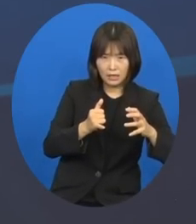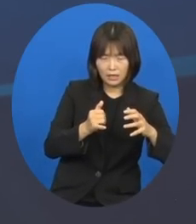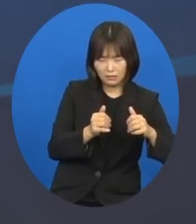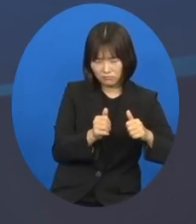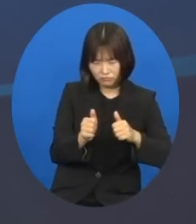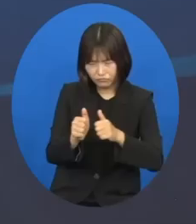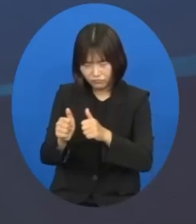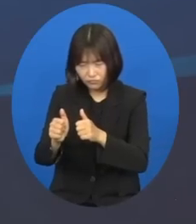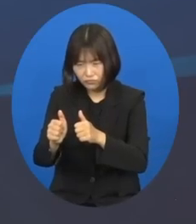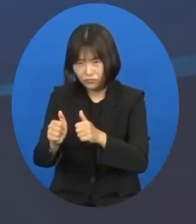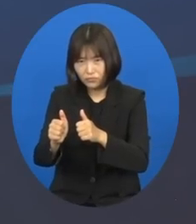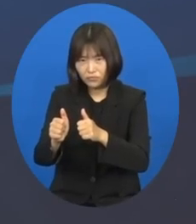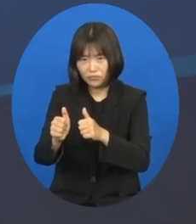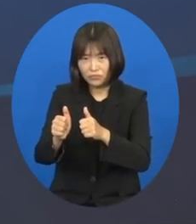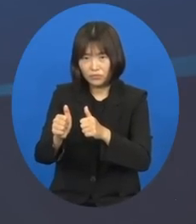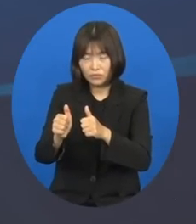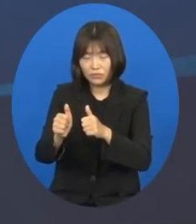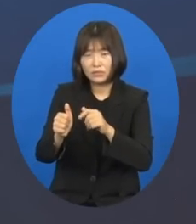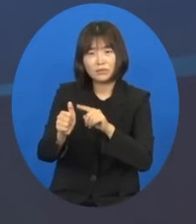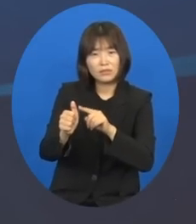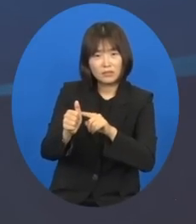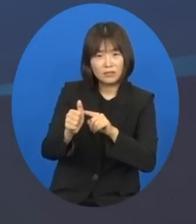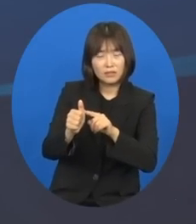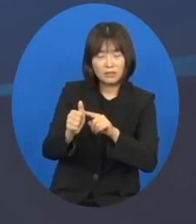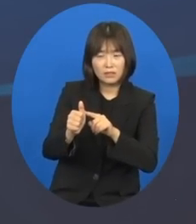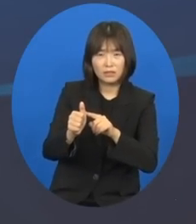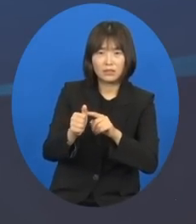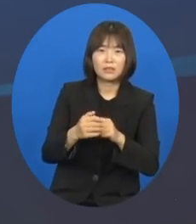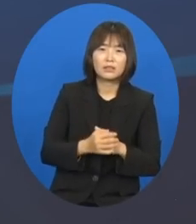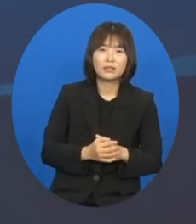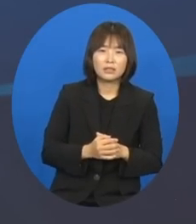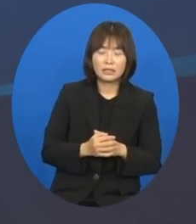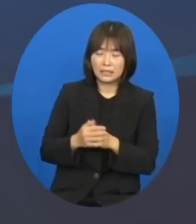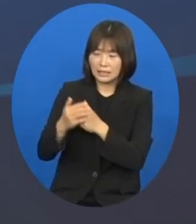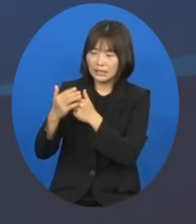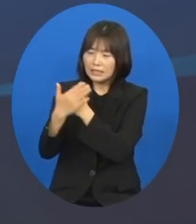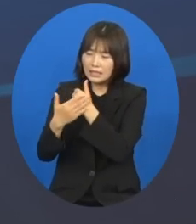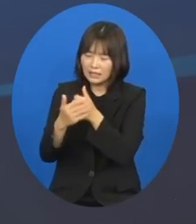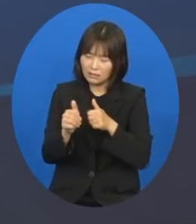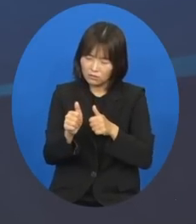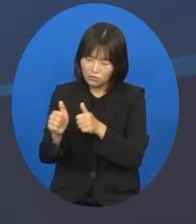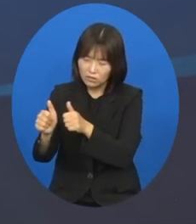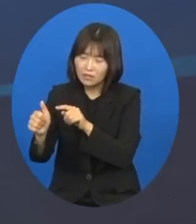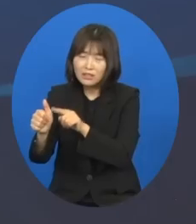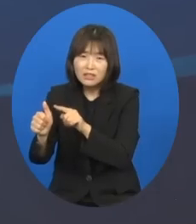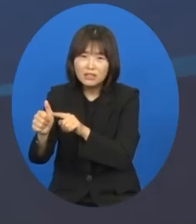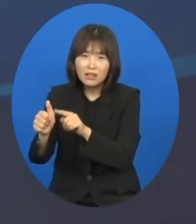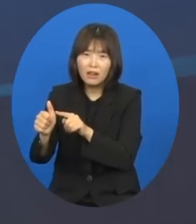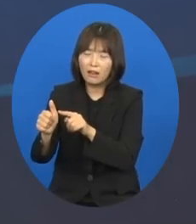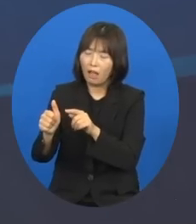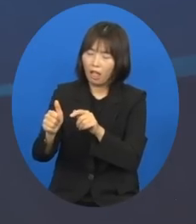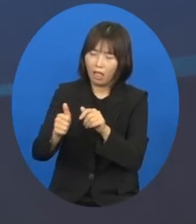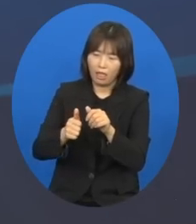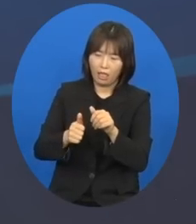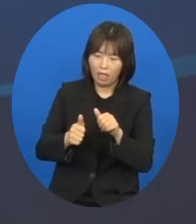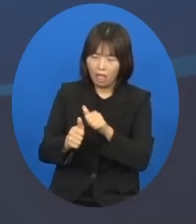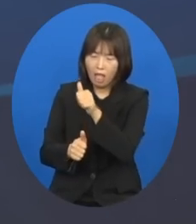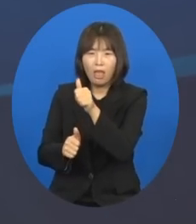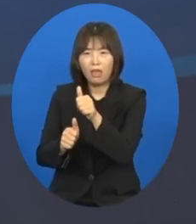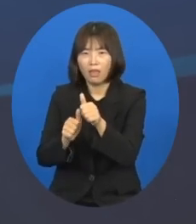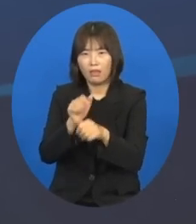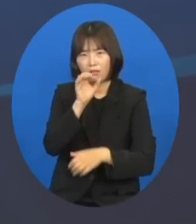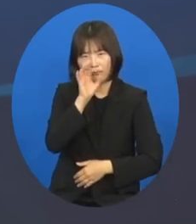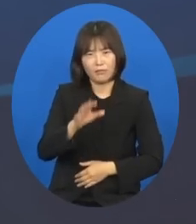사람을 쫓아갈 방법이 없습니다 왜냐하면 은혜는 시공간을 초월해 버리고 상식을 초월해 버리기 때문에